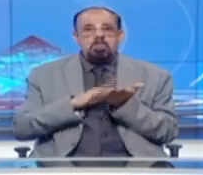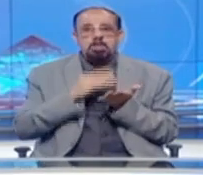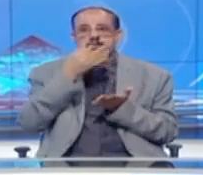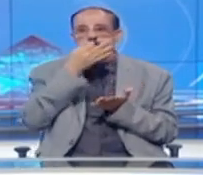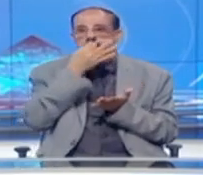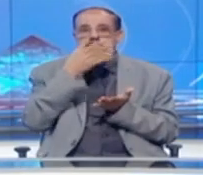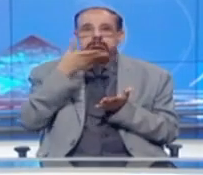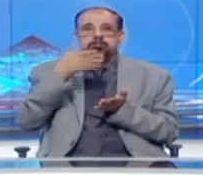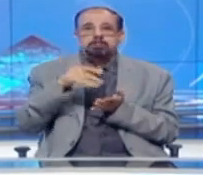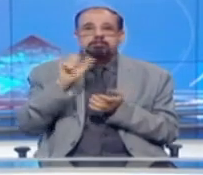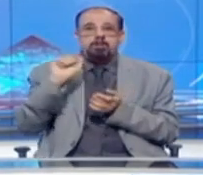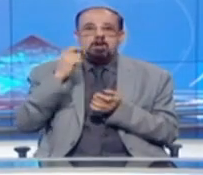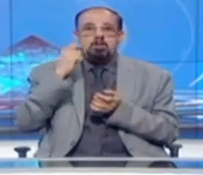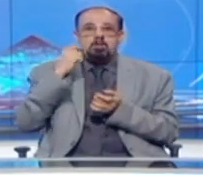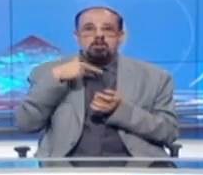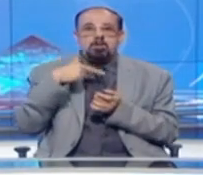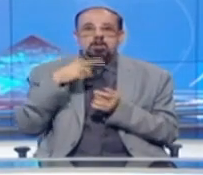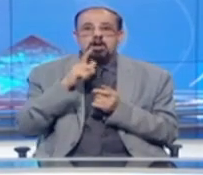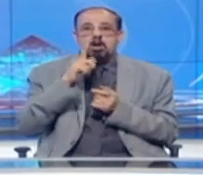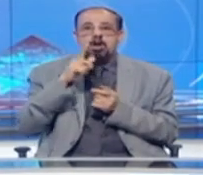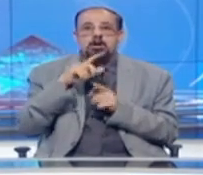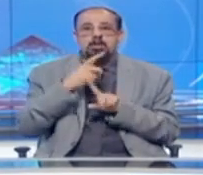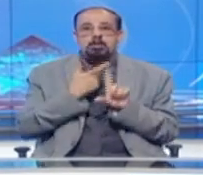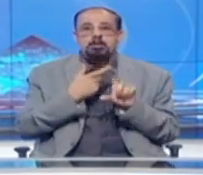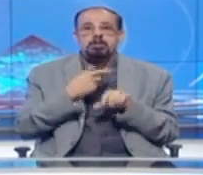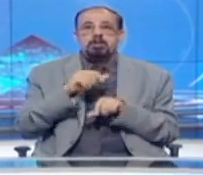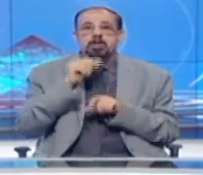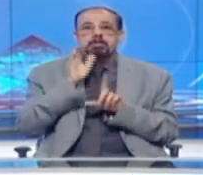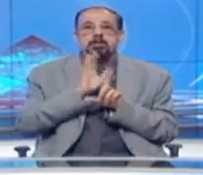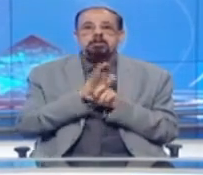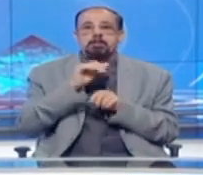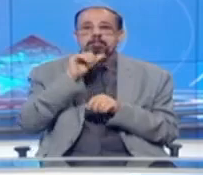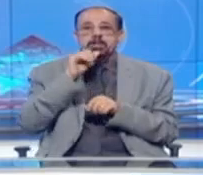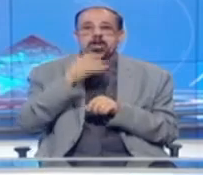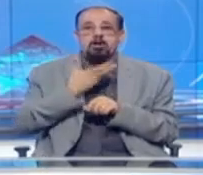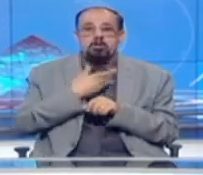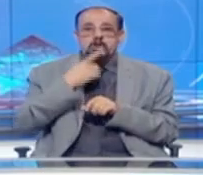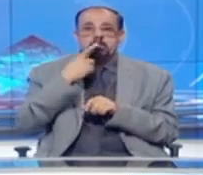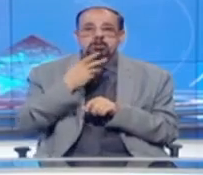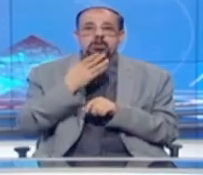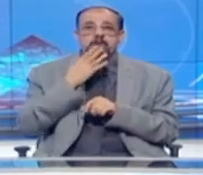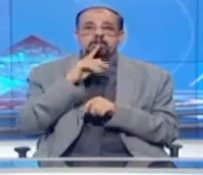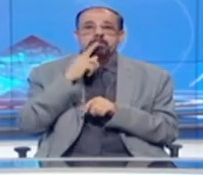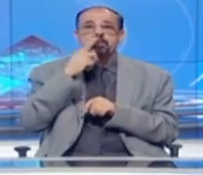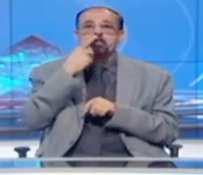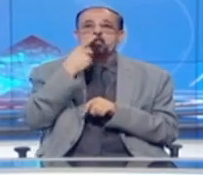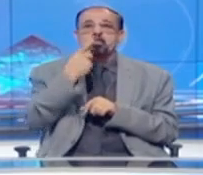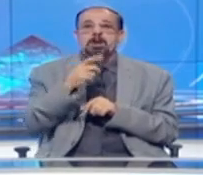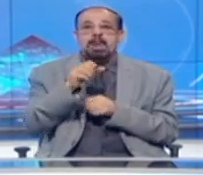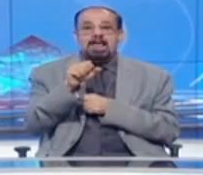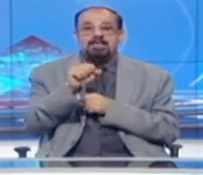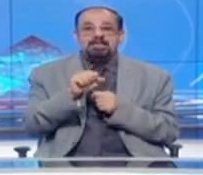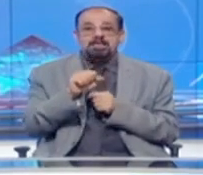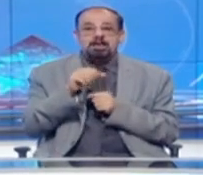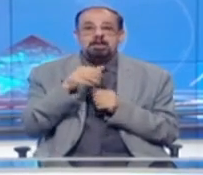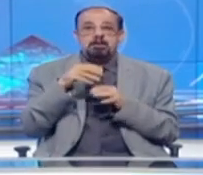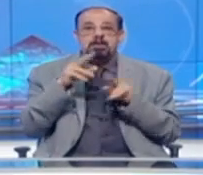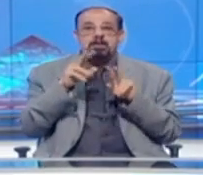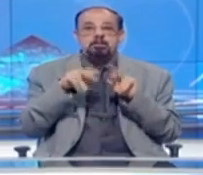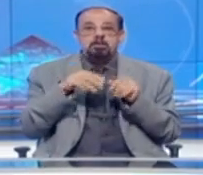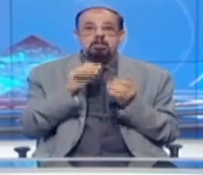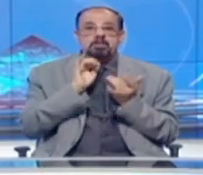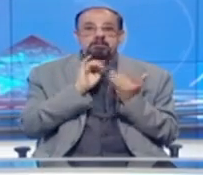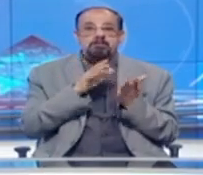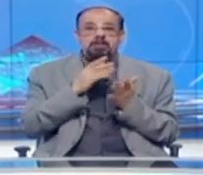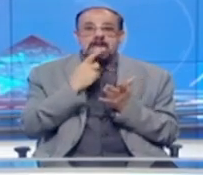مستنفد إلى أوكرانيا. من جانبه قال نائب رئيس مجلس الأمن القومي الروسي ديمتري ميدفيديف، قال إن الأسلحة الواردة